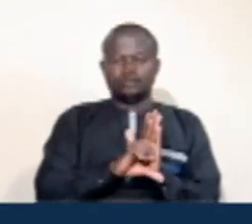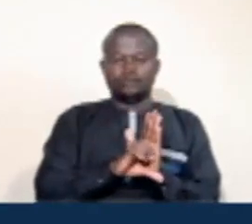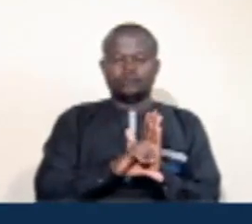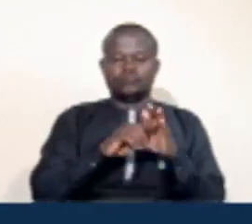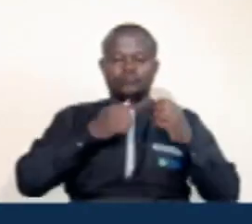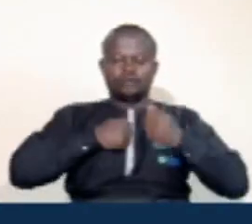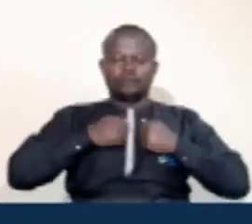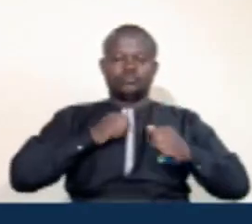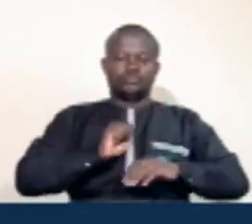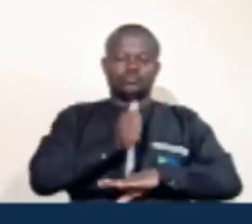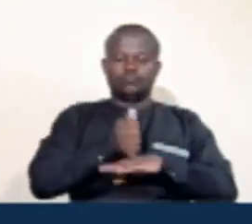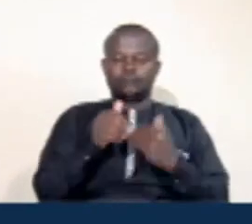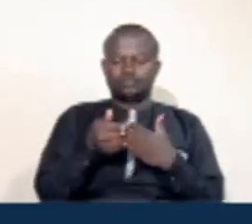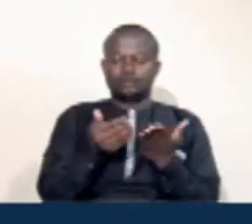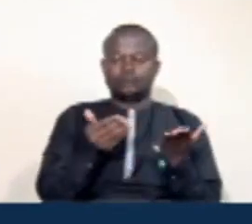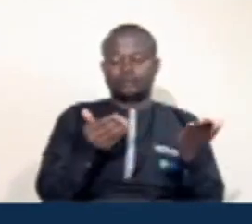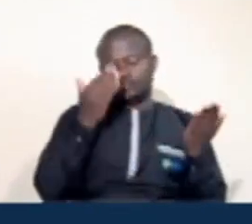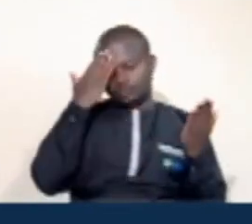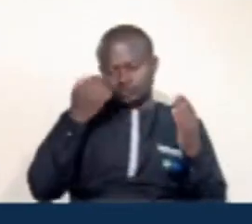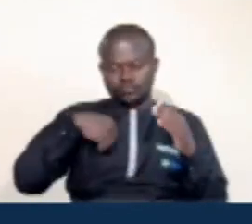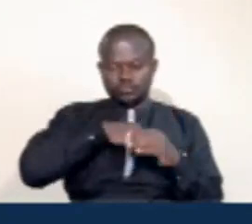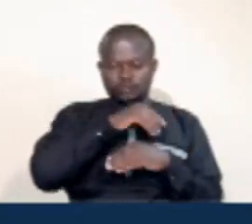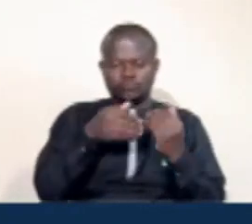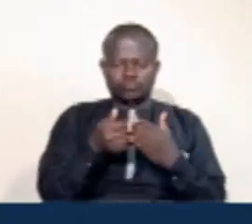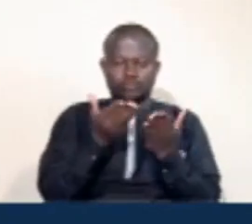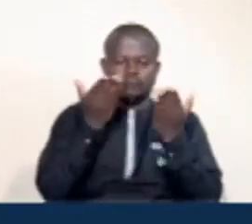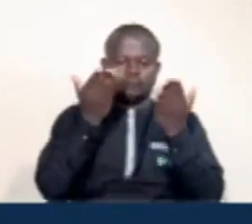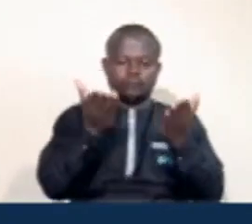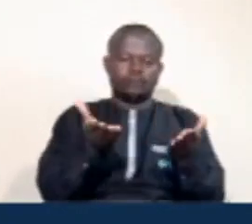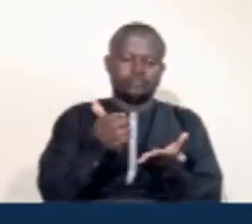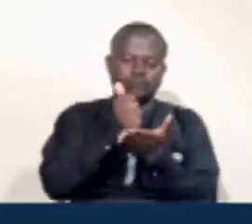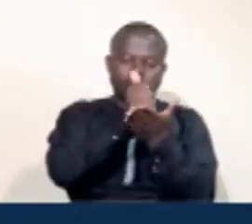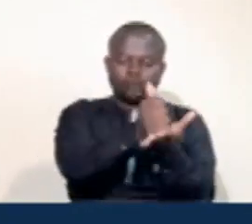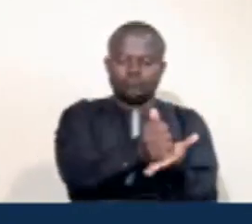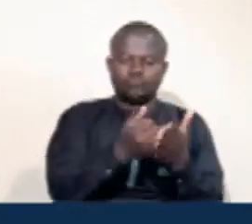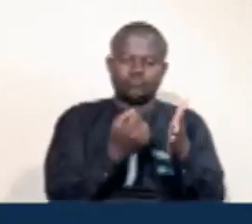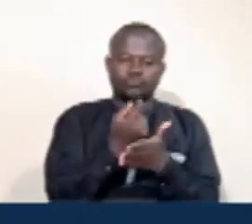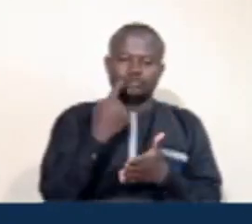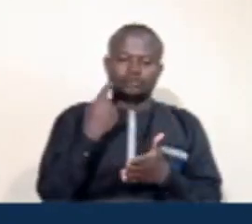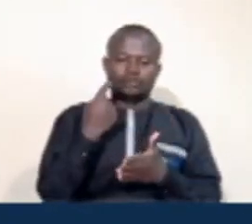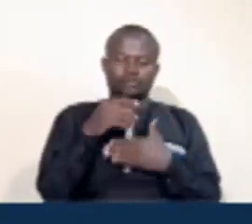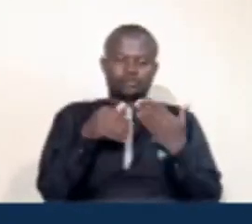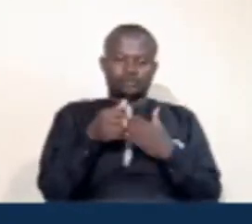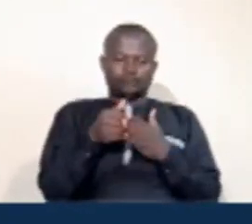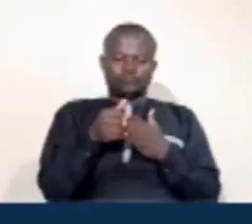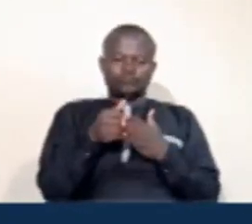u Rwanda yashyizeho kugira ngo ibashe gutuma